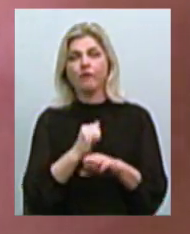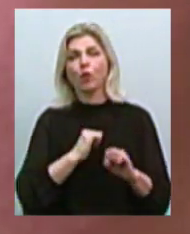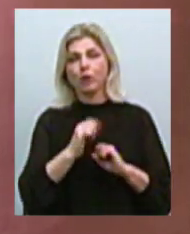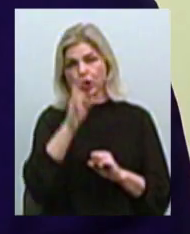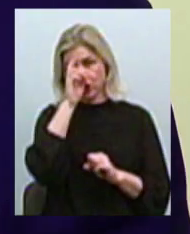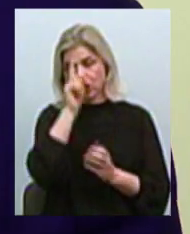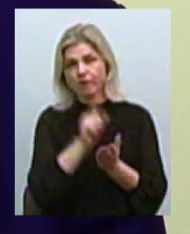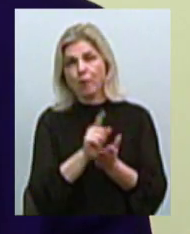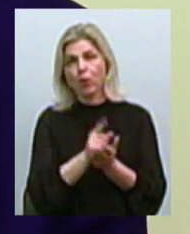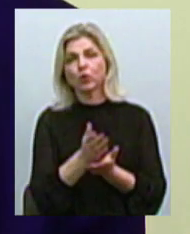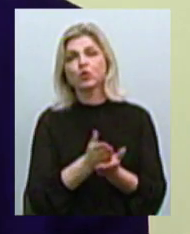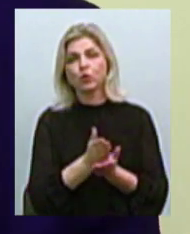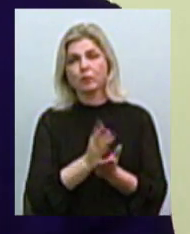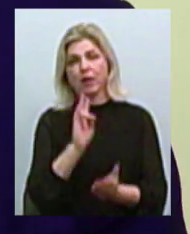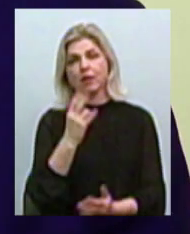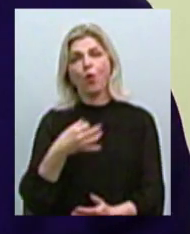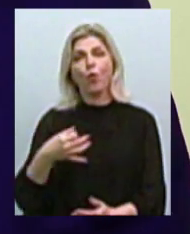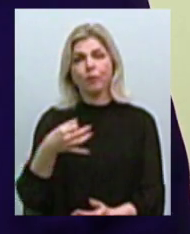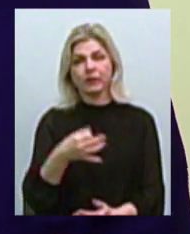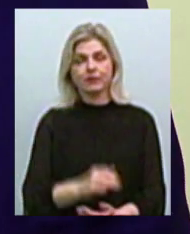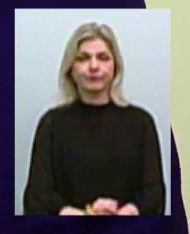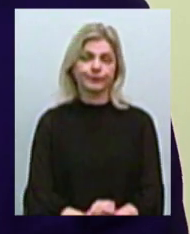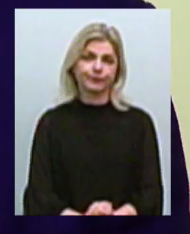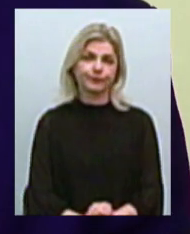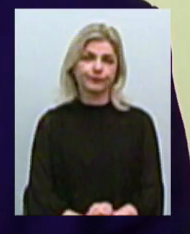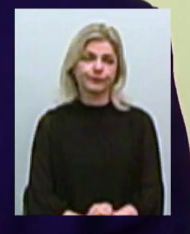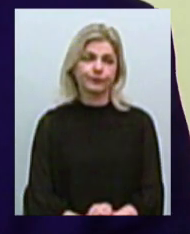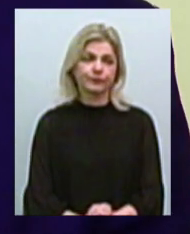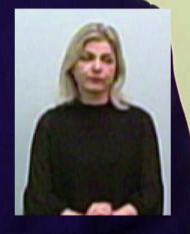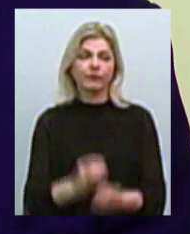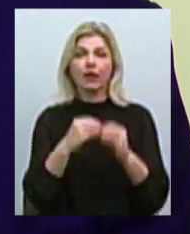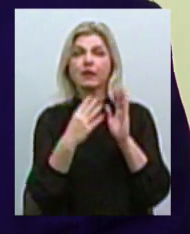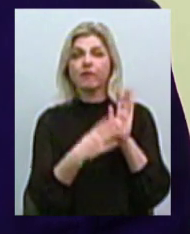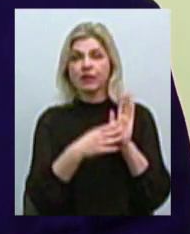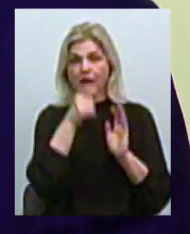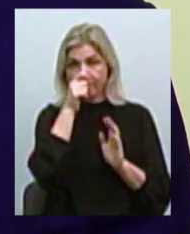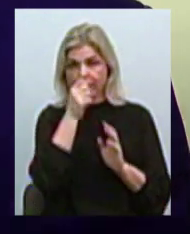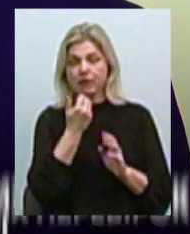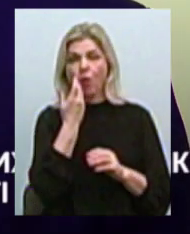Державної податкової служби у Миколаївській області Сергій Дмитрик. З 19 квітня, коли